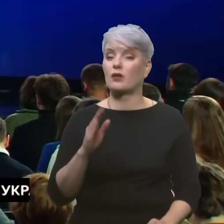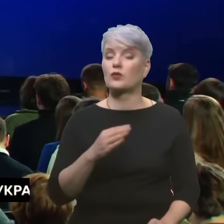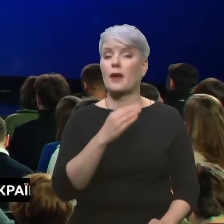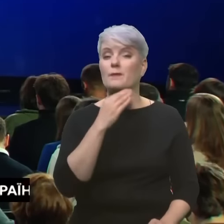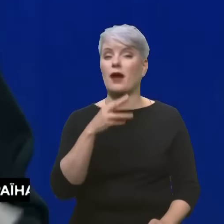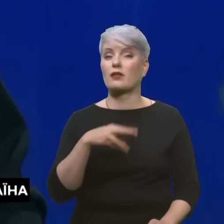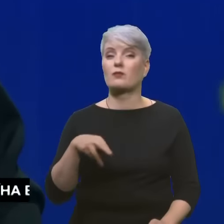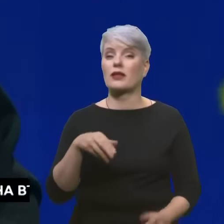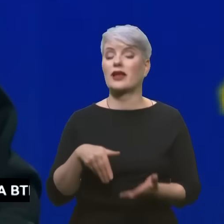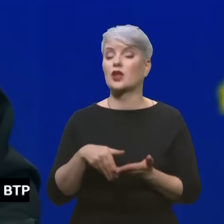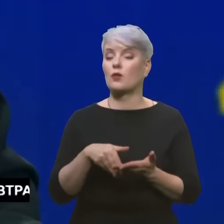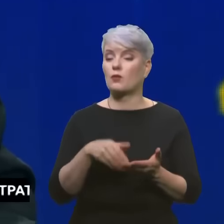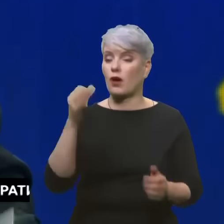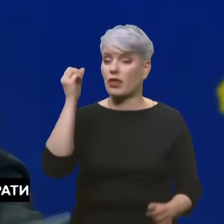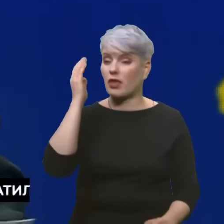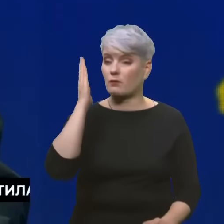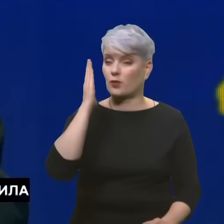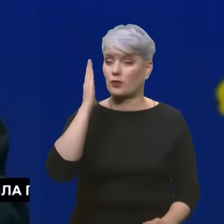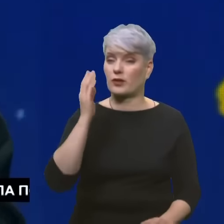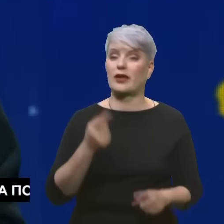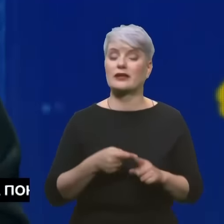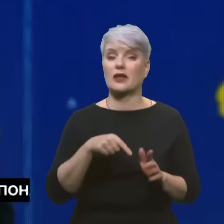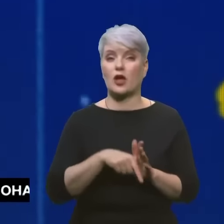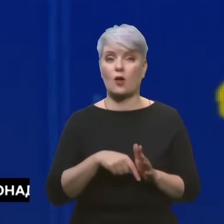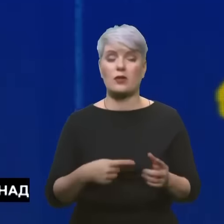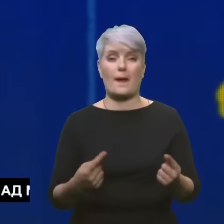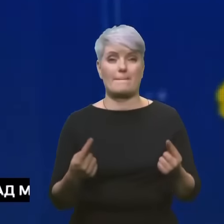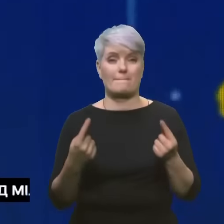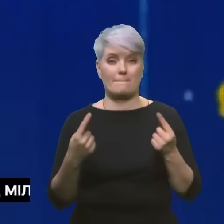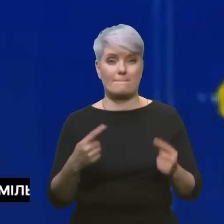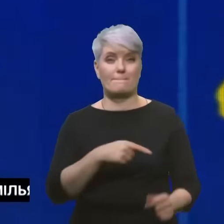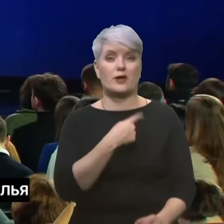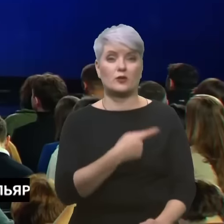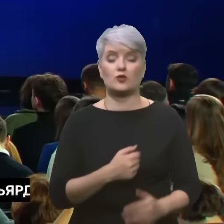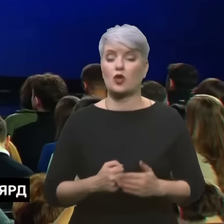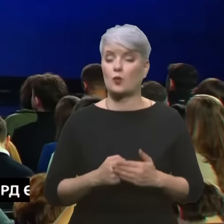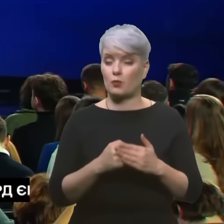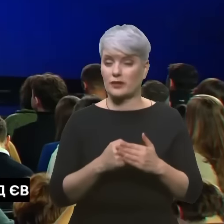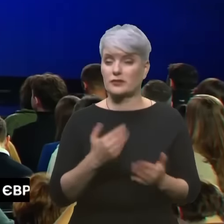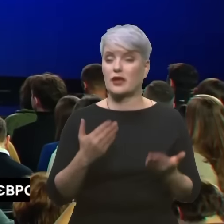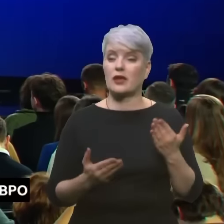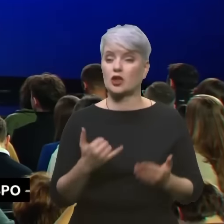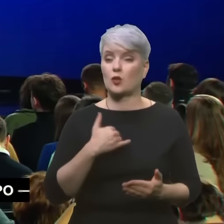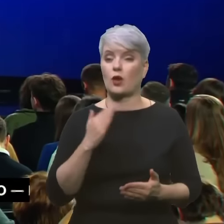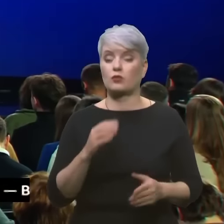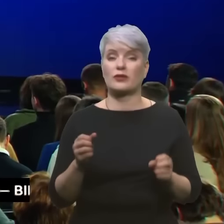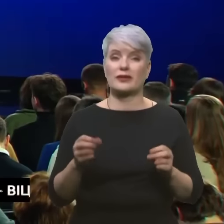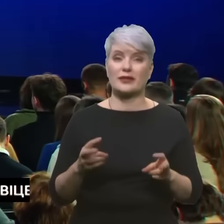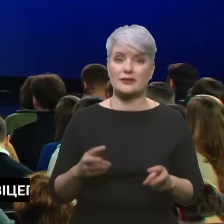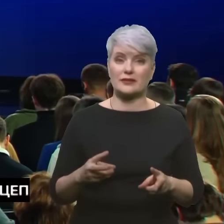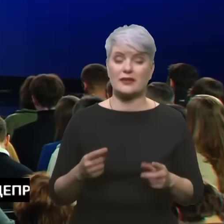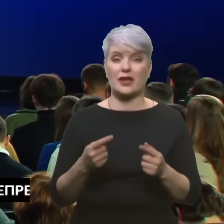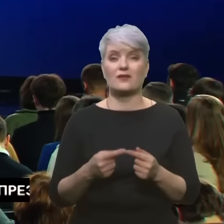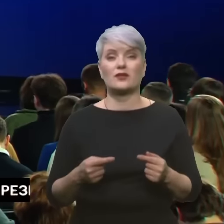багатомільярдна допомога від Японії. Це говорить, що це потужний базис, якщо у нас будуть ризики,